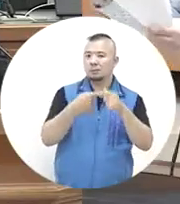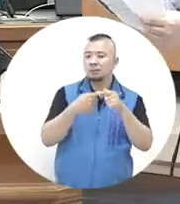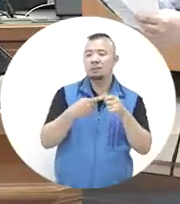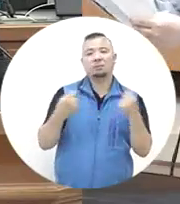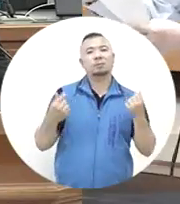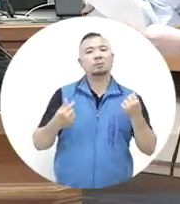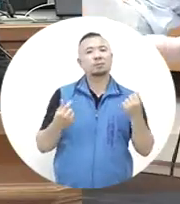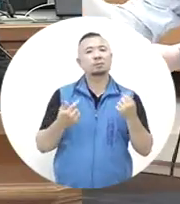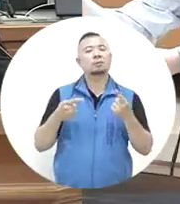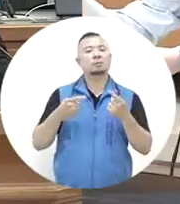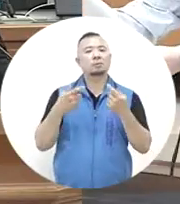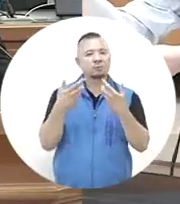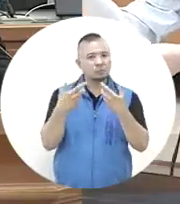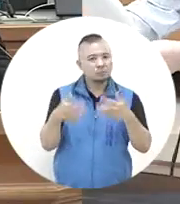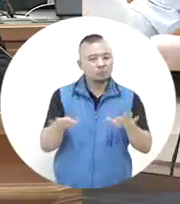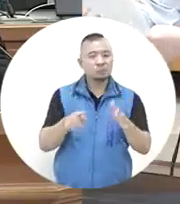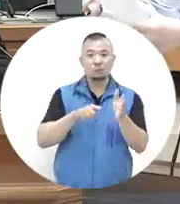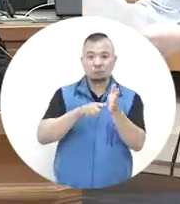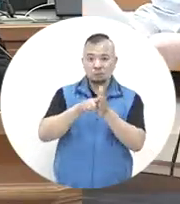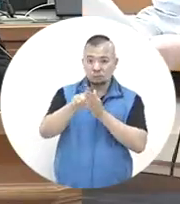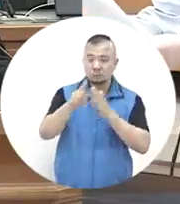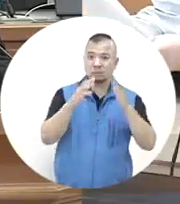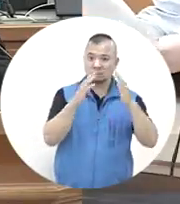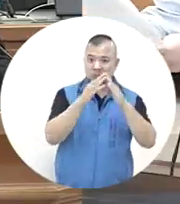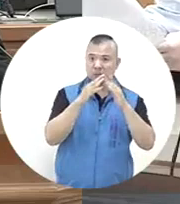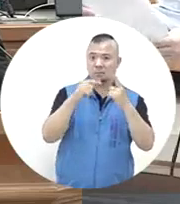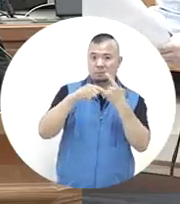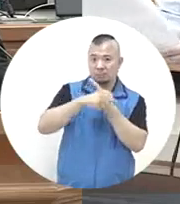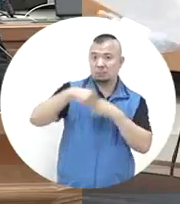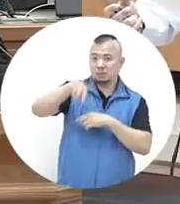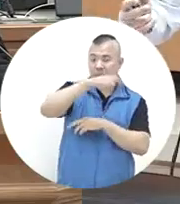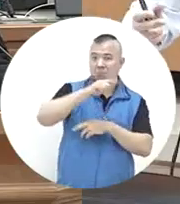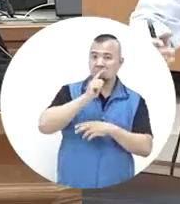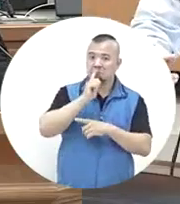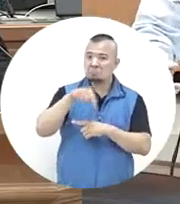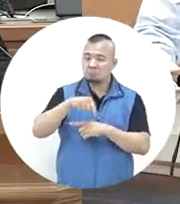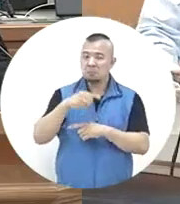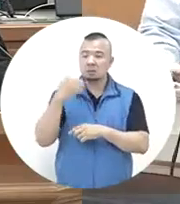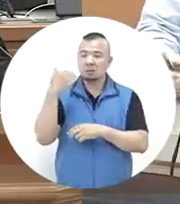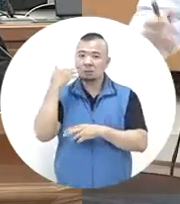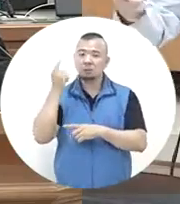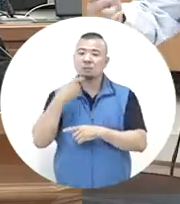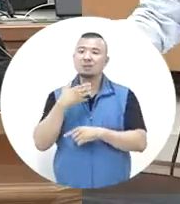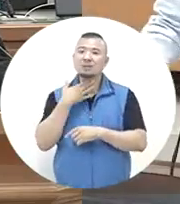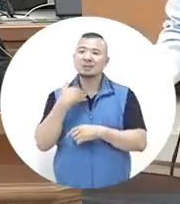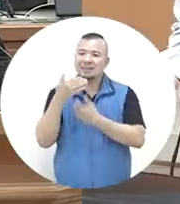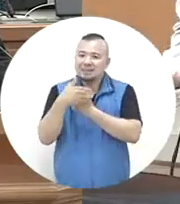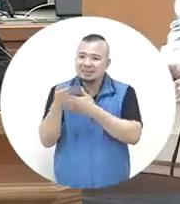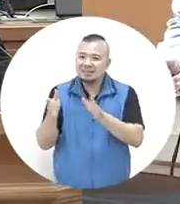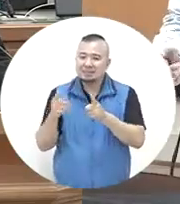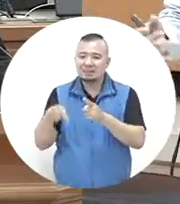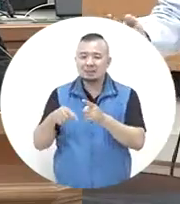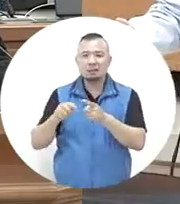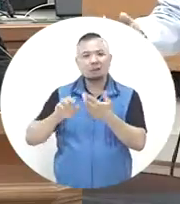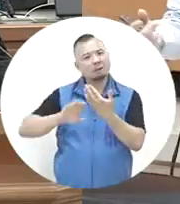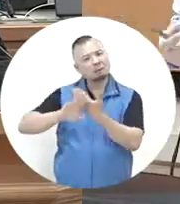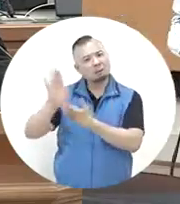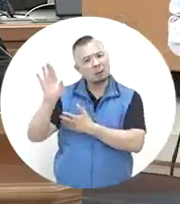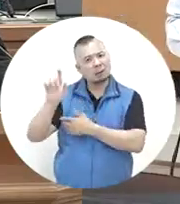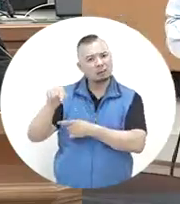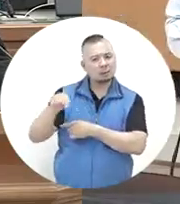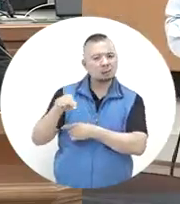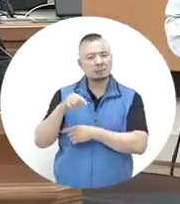为说哦啊，干式储存在外面哦比较不安全，在里面比较安全哦。我们把这个问题哦，把它做一